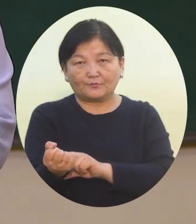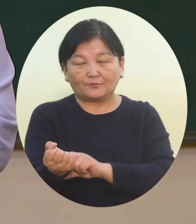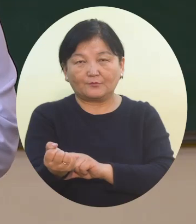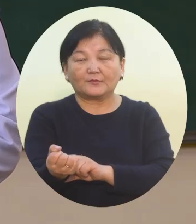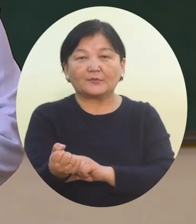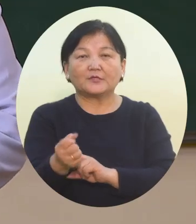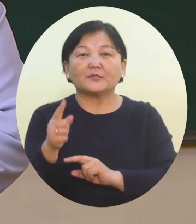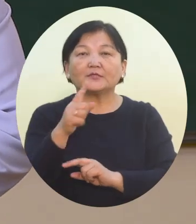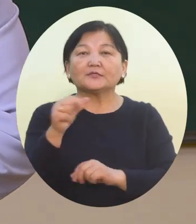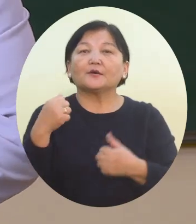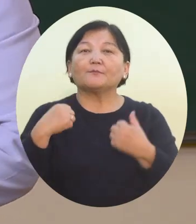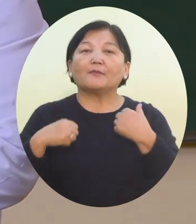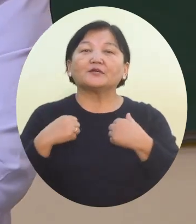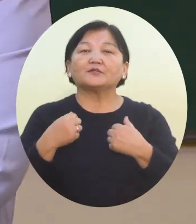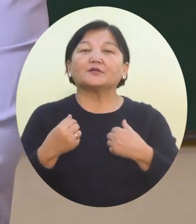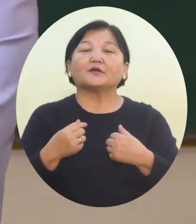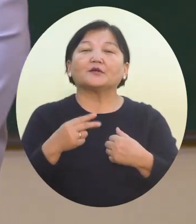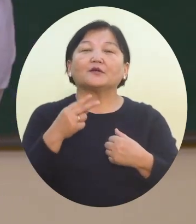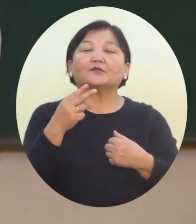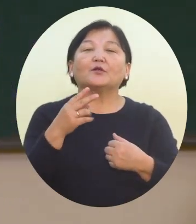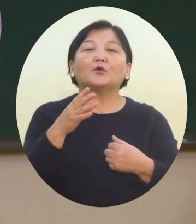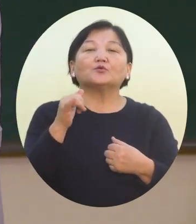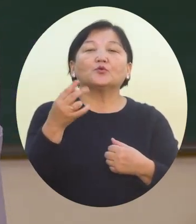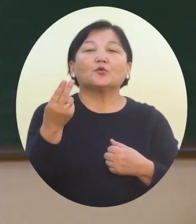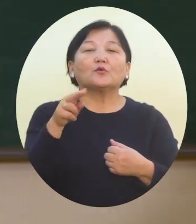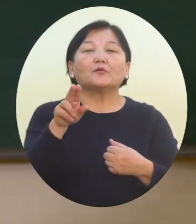За багшийн судасны зохиолт